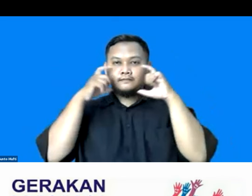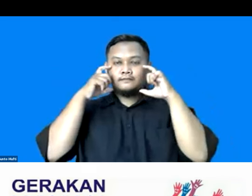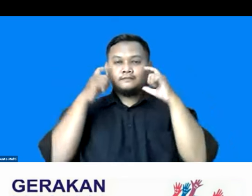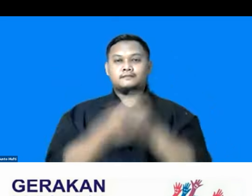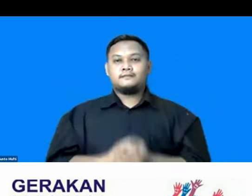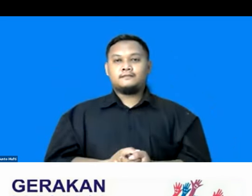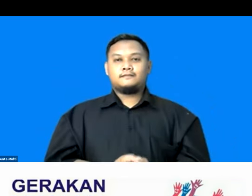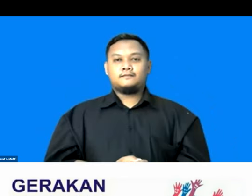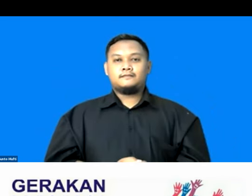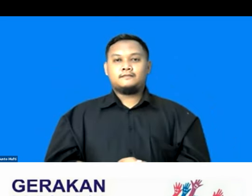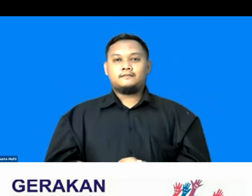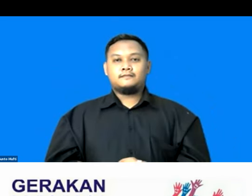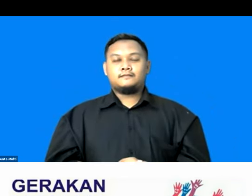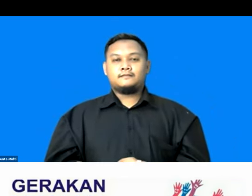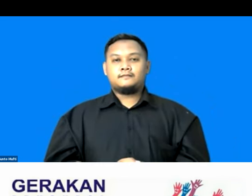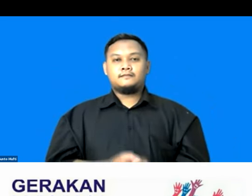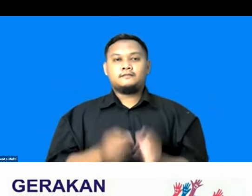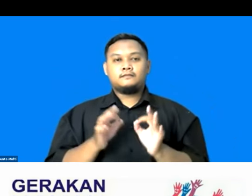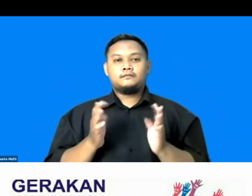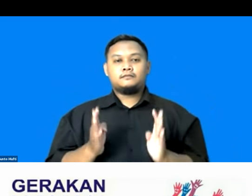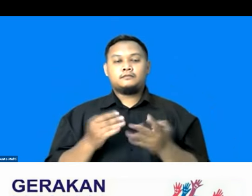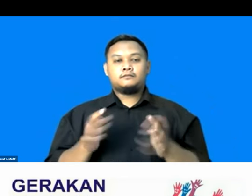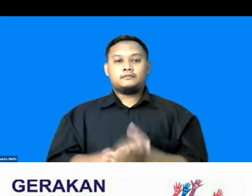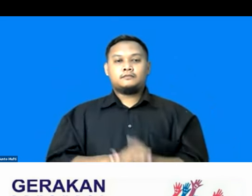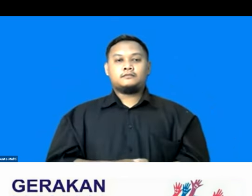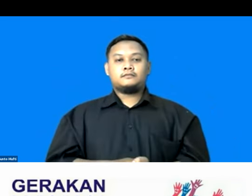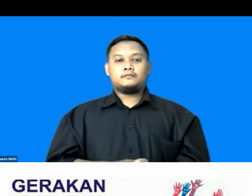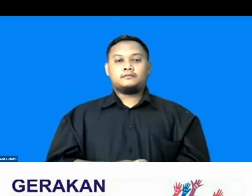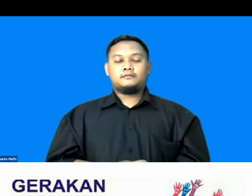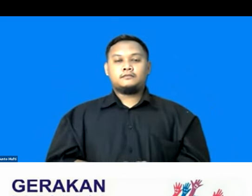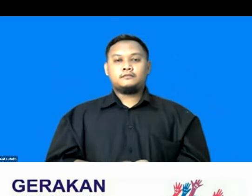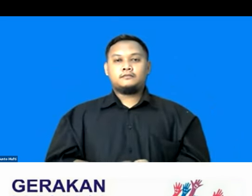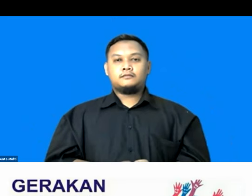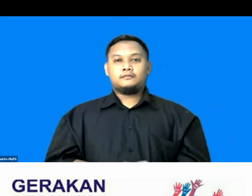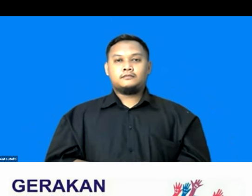Oke. Siap? Bisa? Kamera? Screenshot?